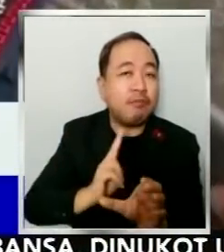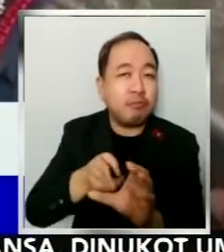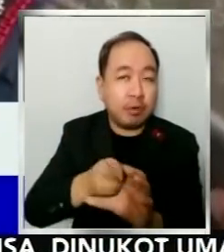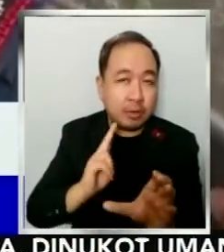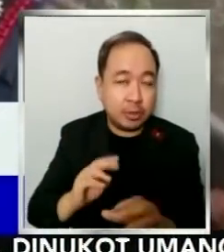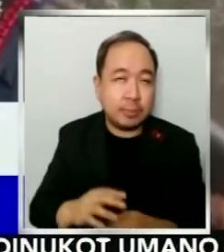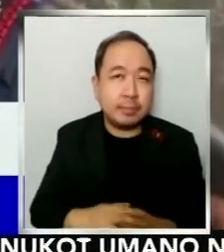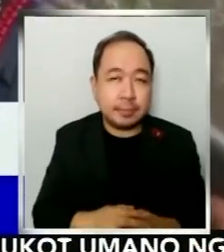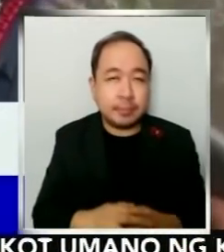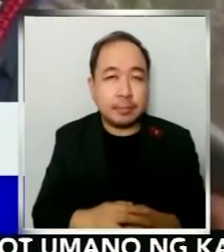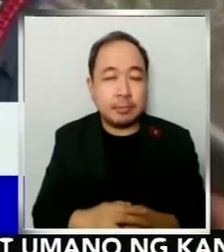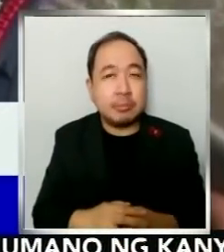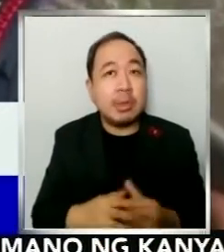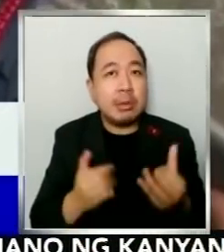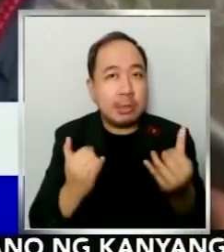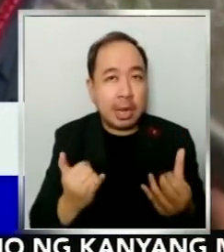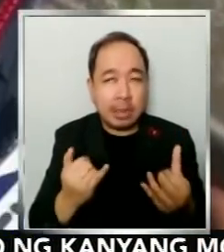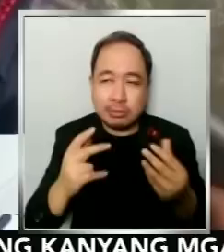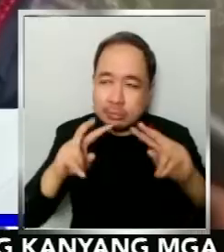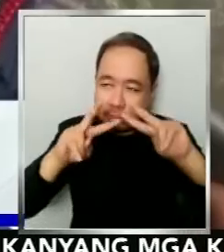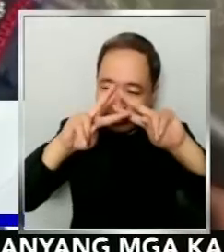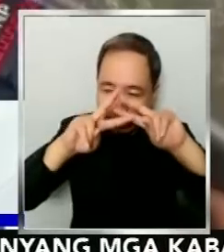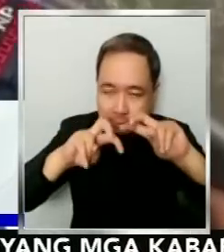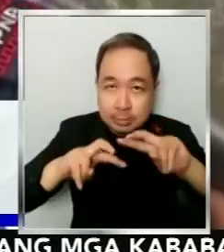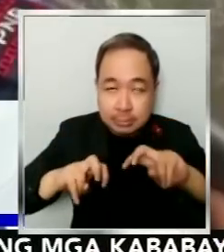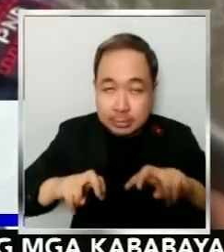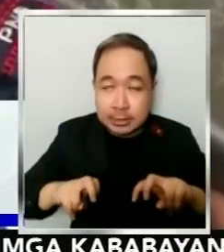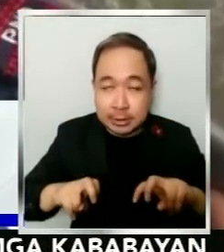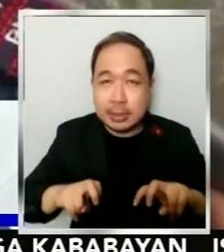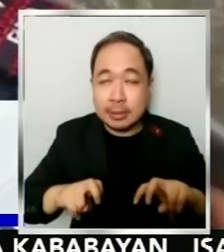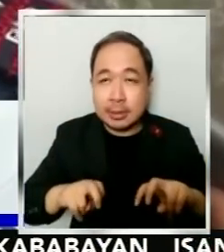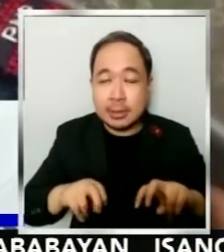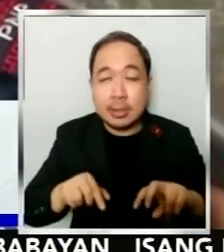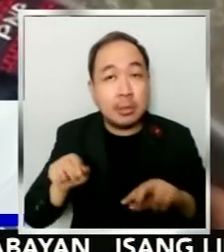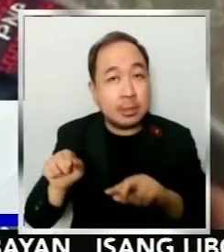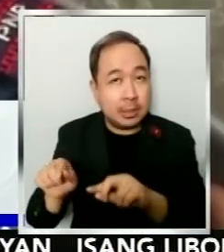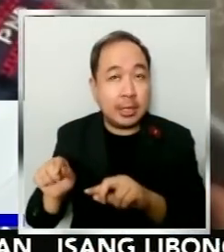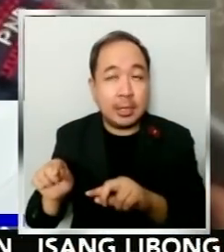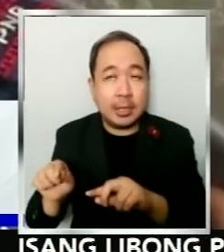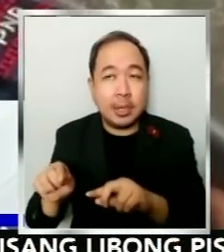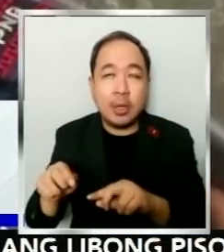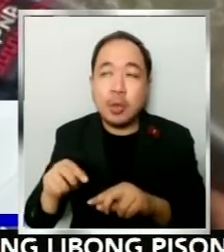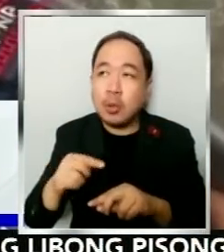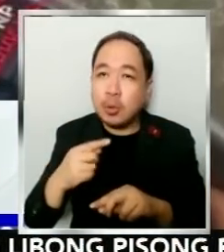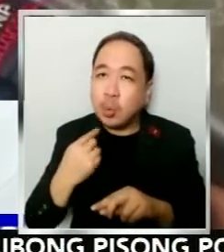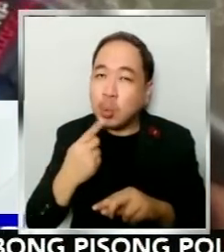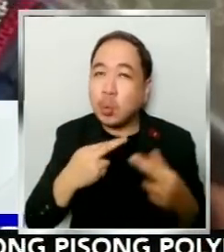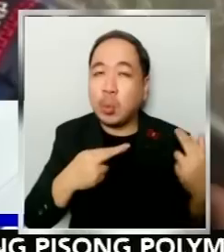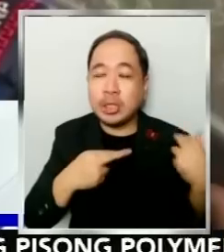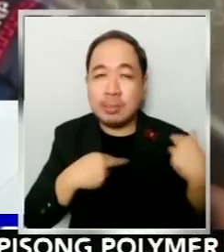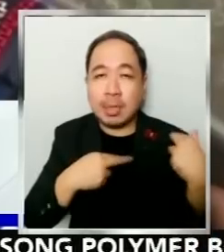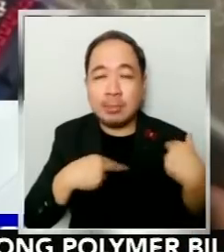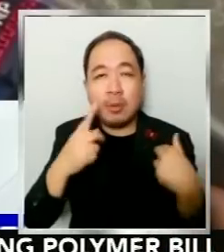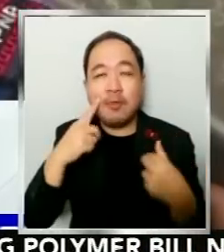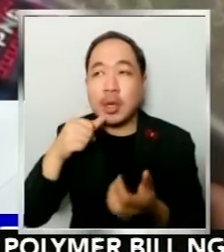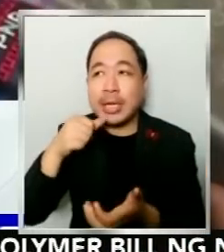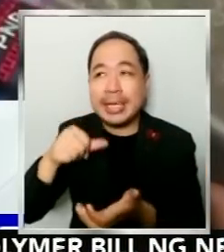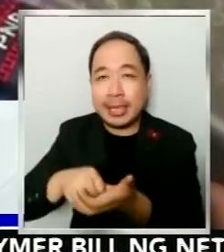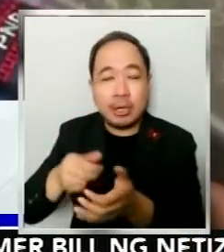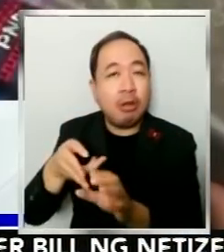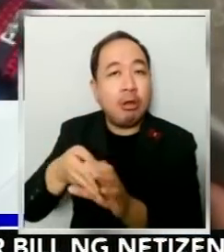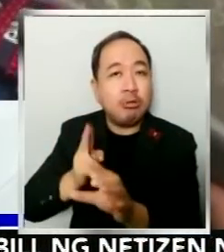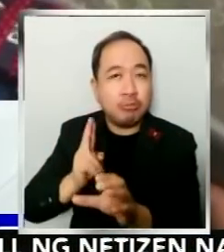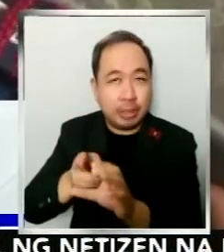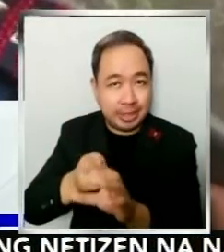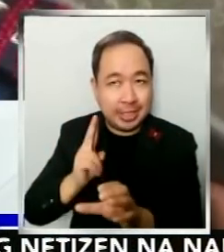natin, sinosort out ng DPRM. Sila po yung binabagsakan ng mga courtesy resignation. So we would know